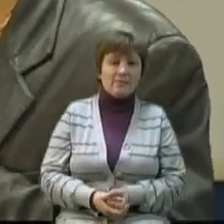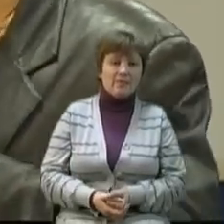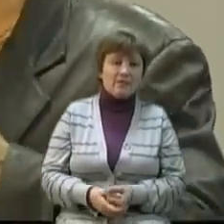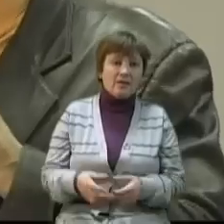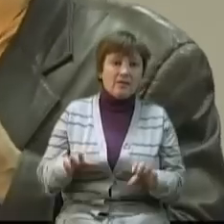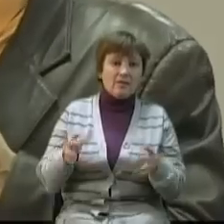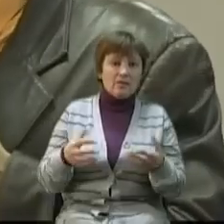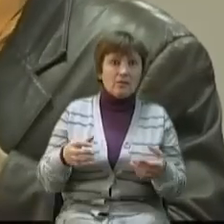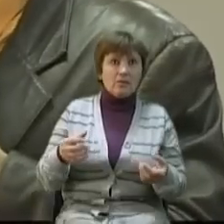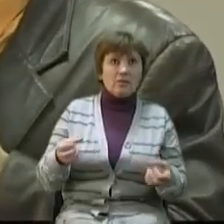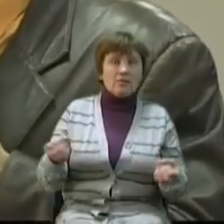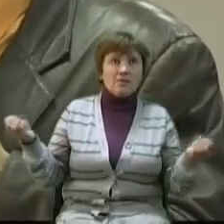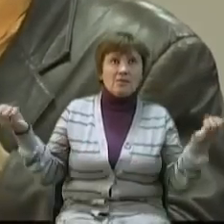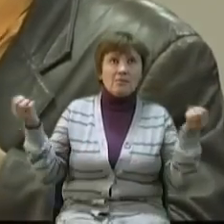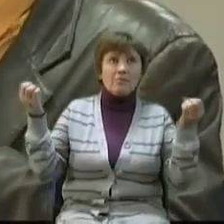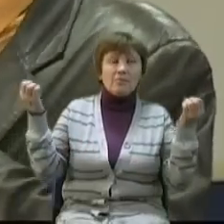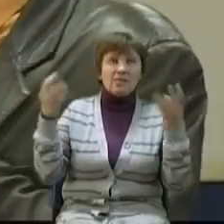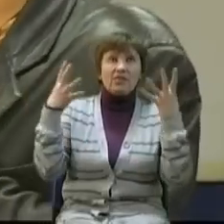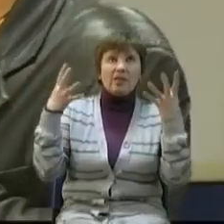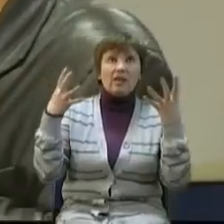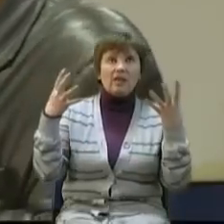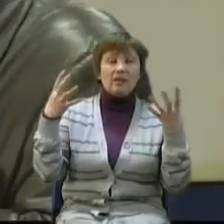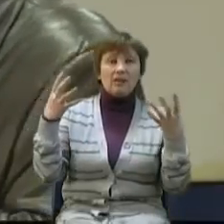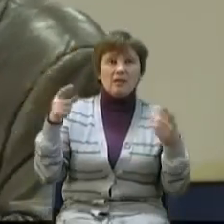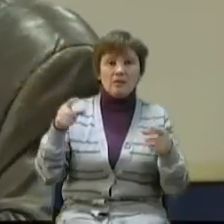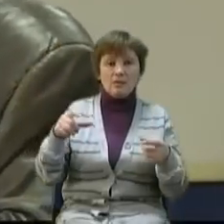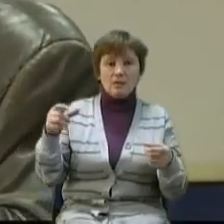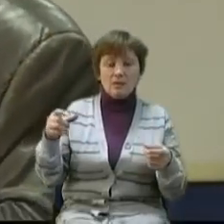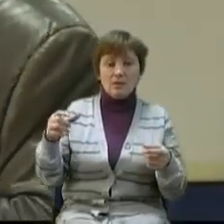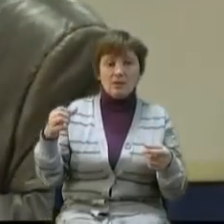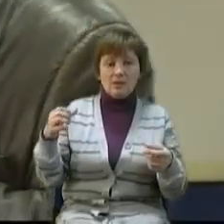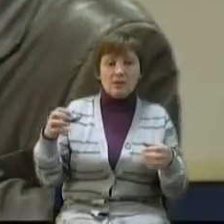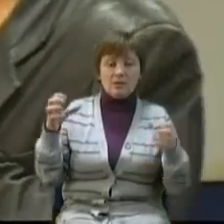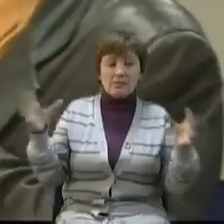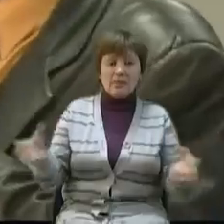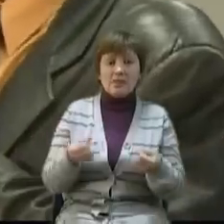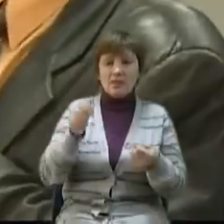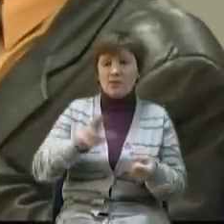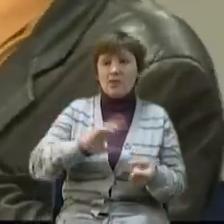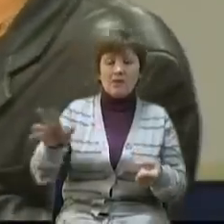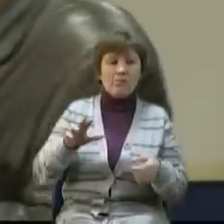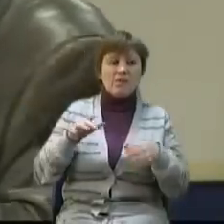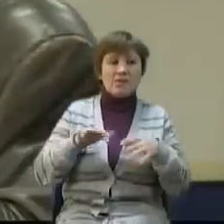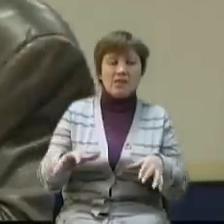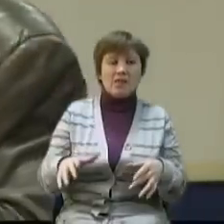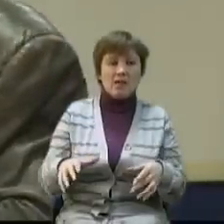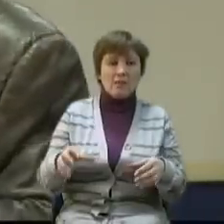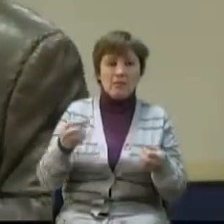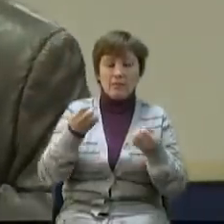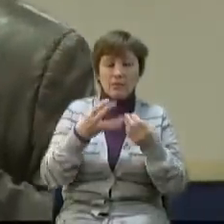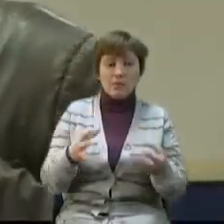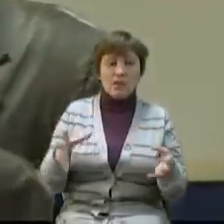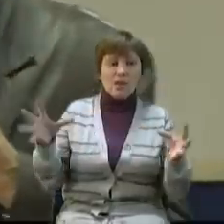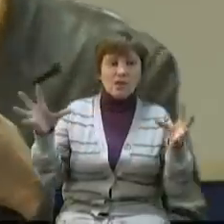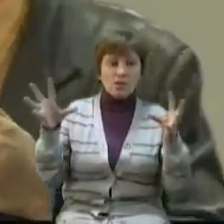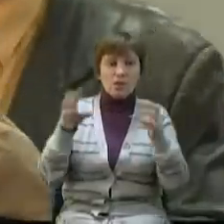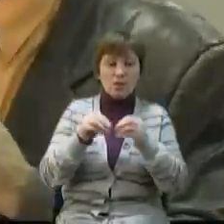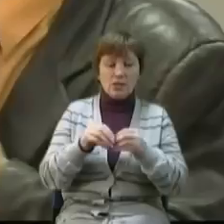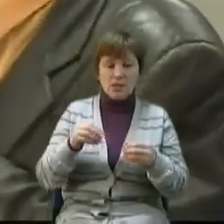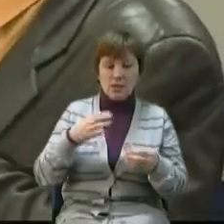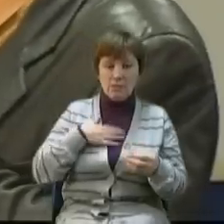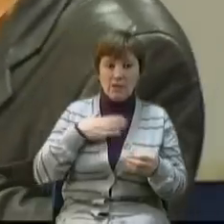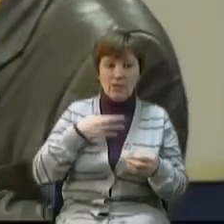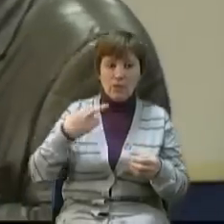вдруг у меня просветление. То самое спасение, которое не по делам. Это просто соединение меня, моего духа,